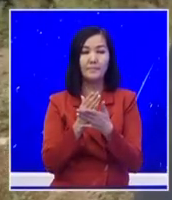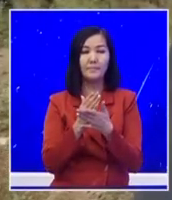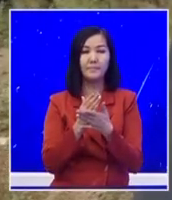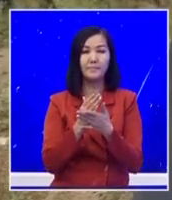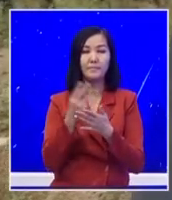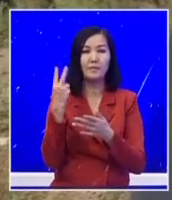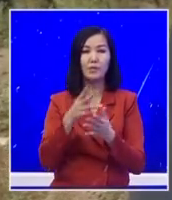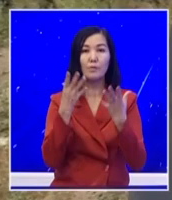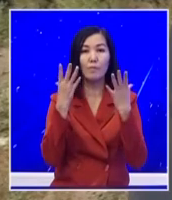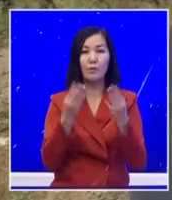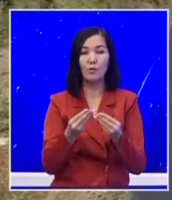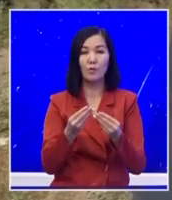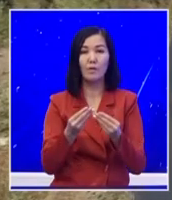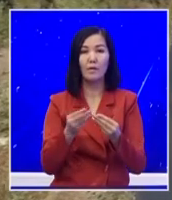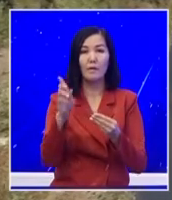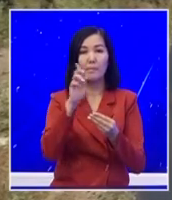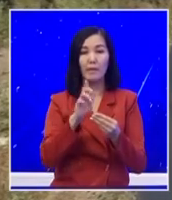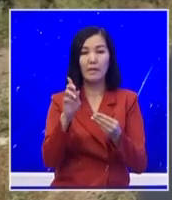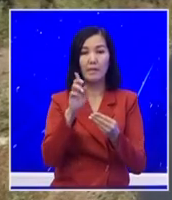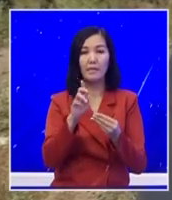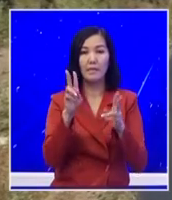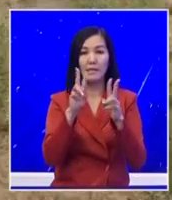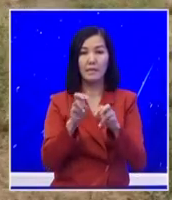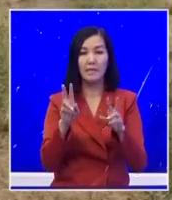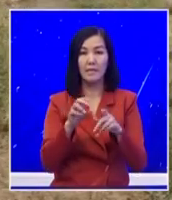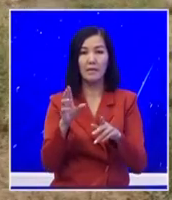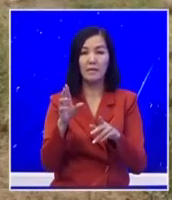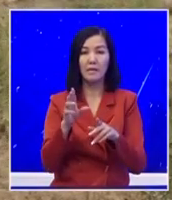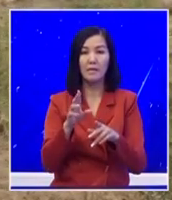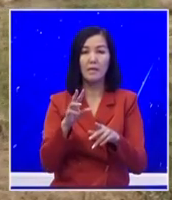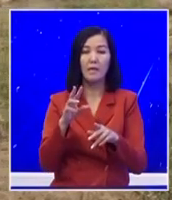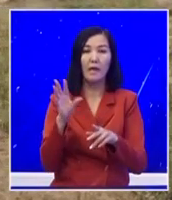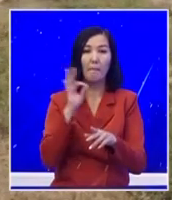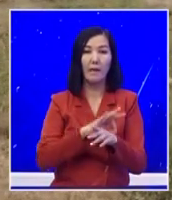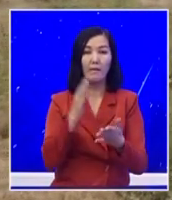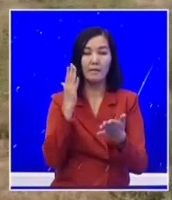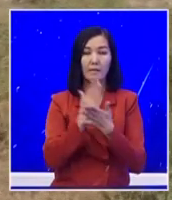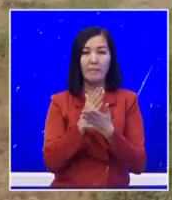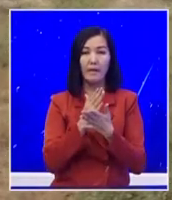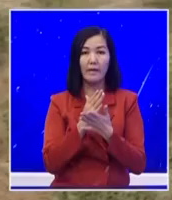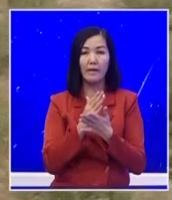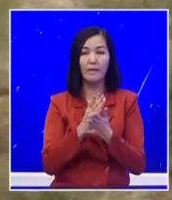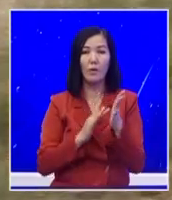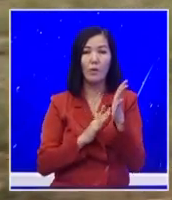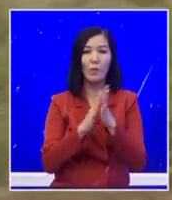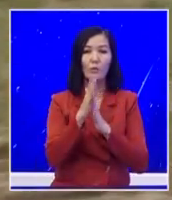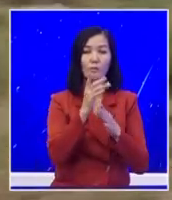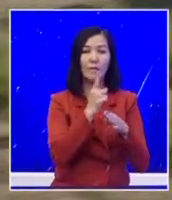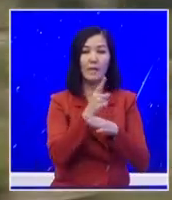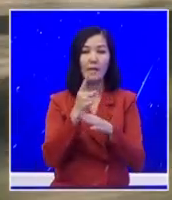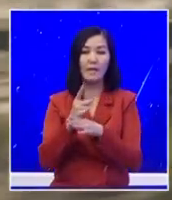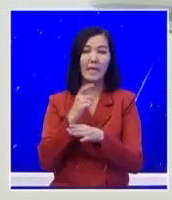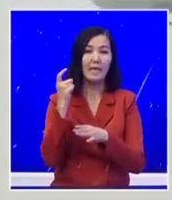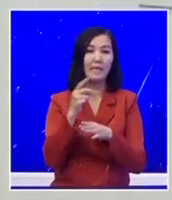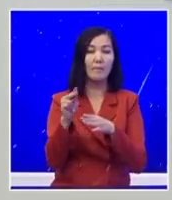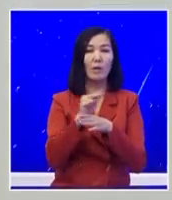20 күнде жұмыс істеп жатыр, сол биологический эффективность тексергенде эффект өте жақсы. Сонымен қатар облыста өсімдіктер карантиніне химиялық өңдеу